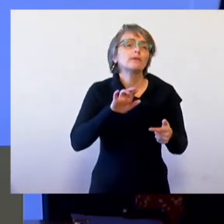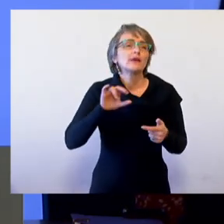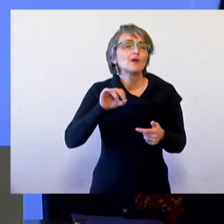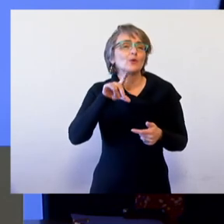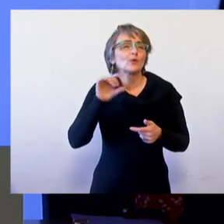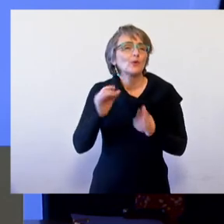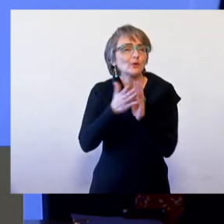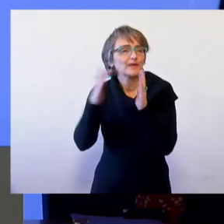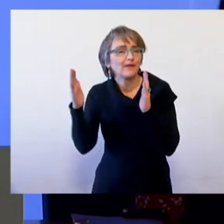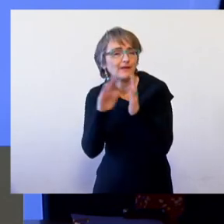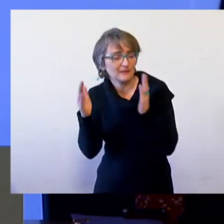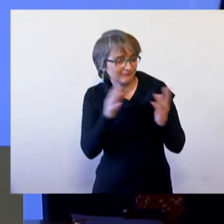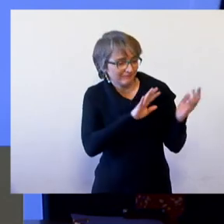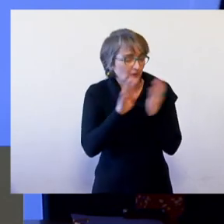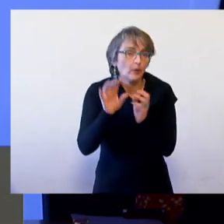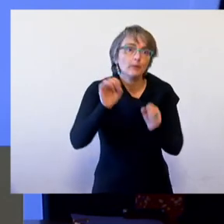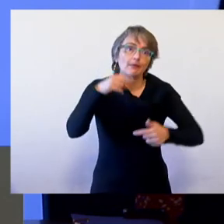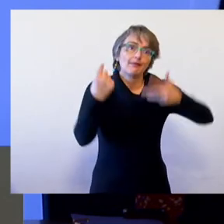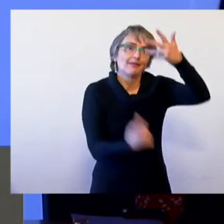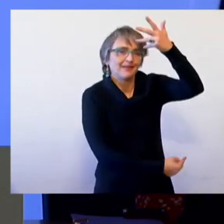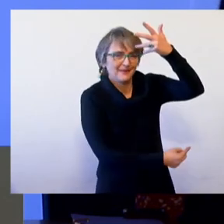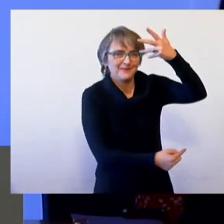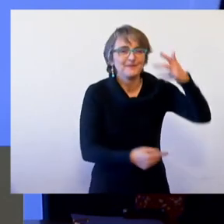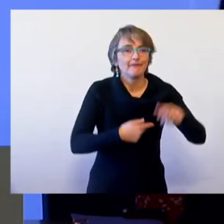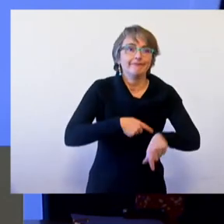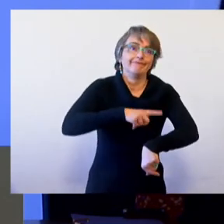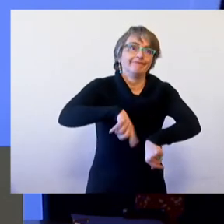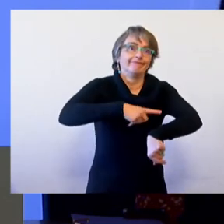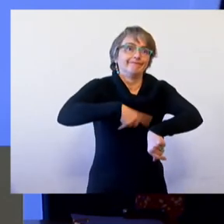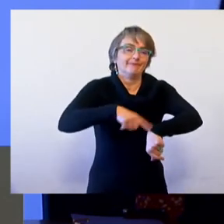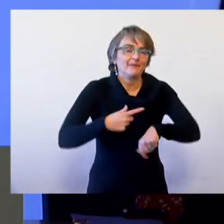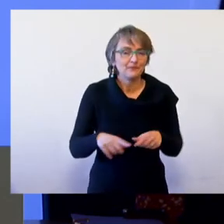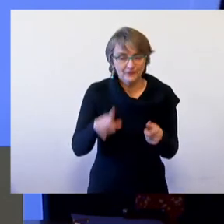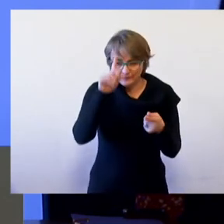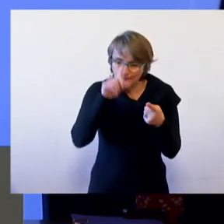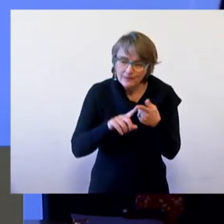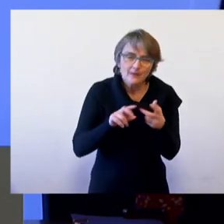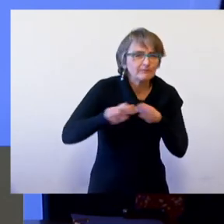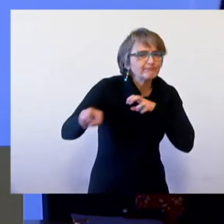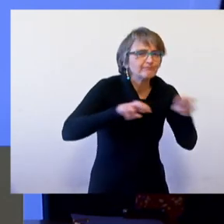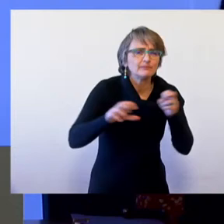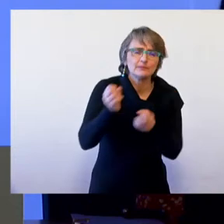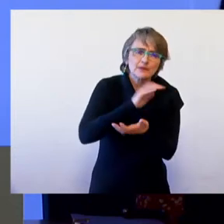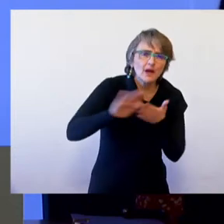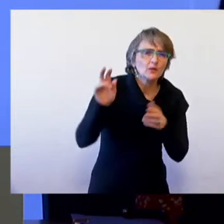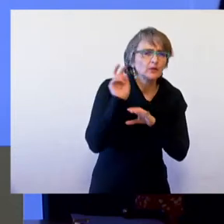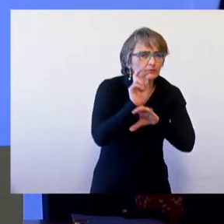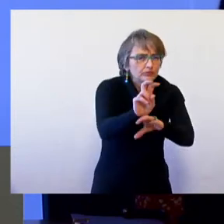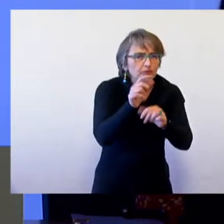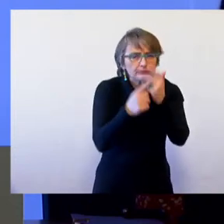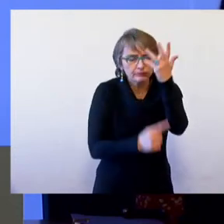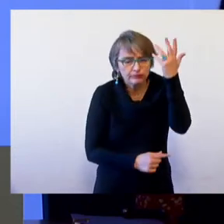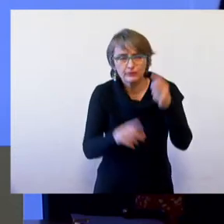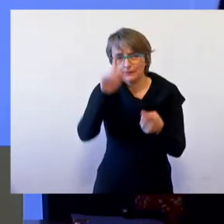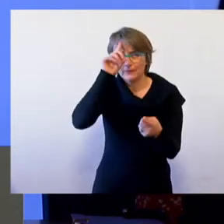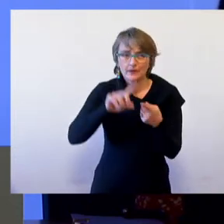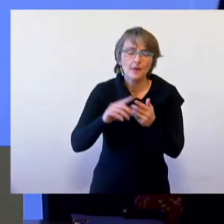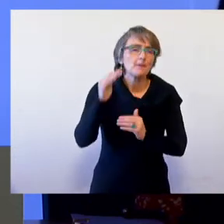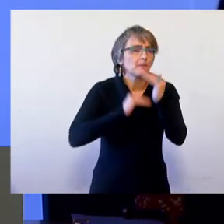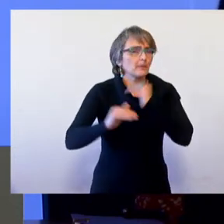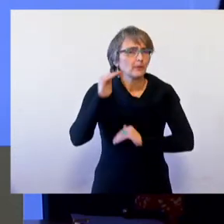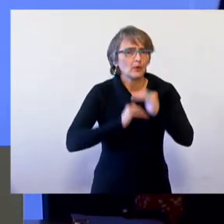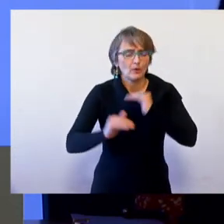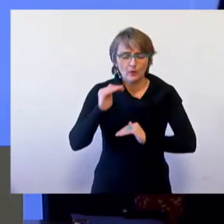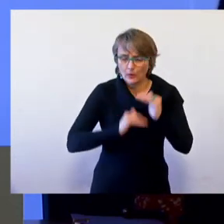prendrait longtemps. Voilà, la gratuité des transports pour rendre tout ça plus facile. Le plan de soutien scolaire public laïque et gratuit,